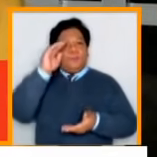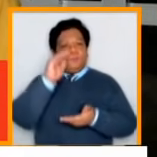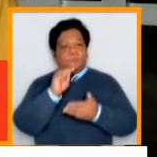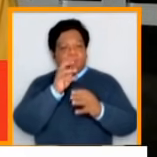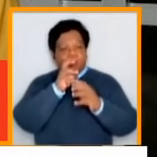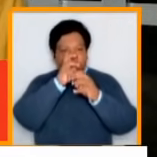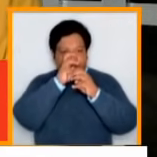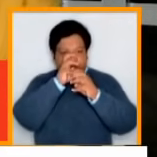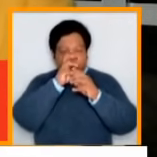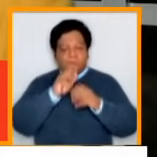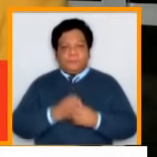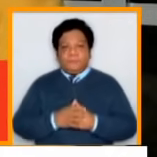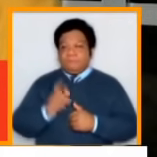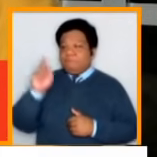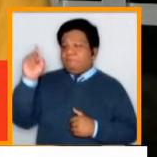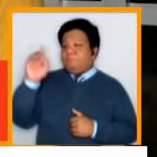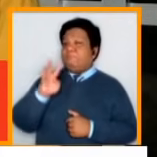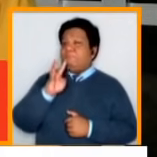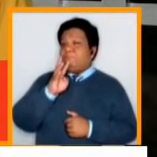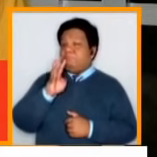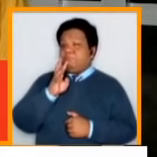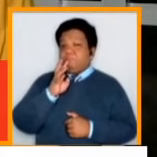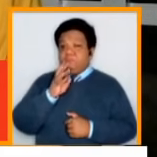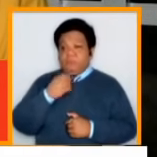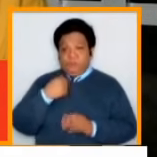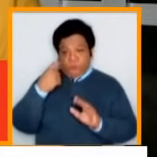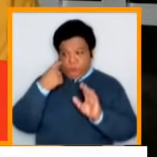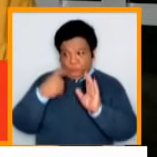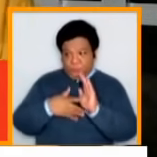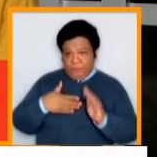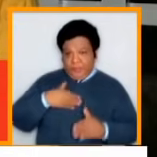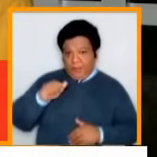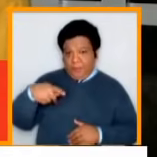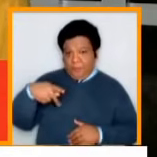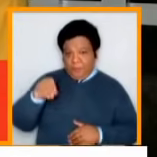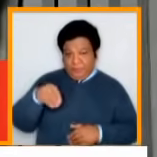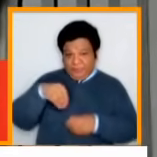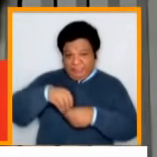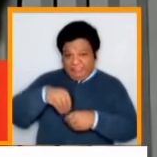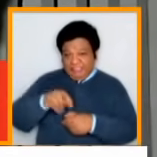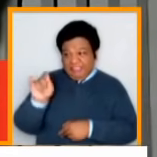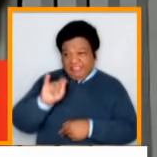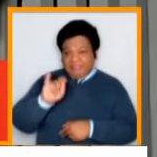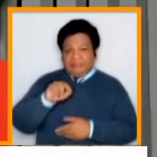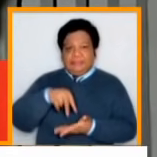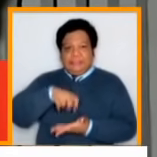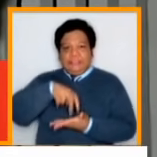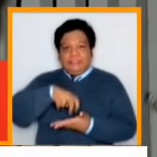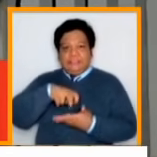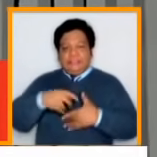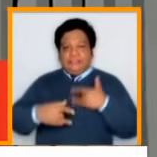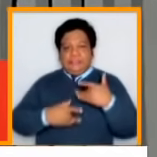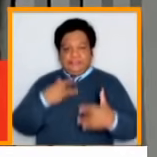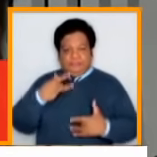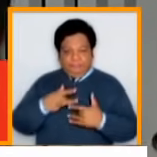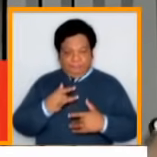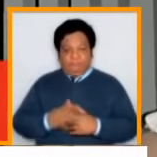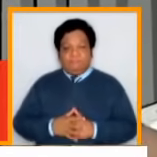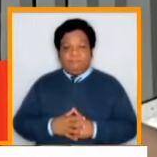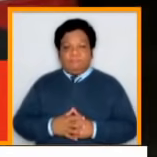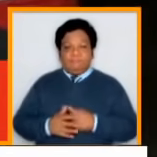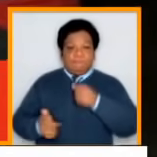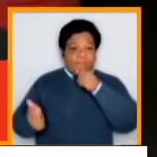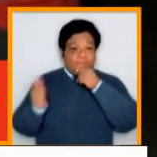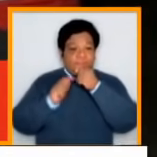nung nakasakay kami sa taxi. Sa taxi pa lang, tumatalon-talon na sila. Si Vandolph, nakabisikleta ng bumisita